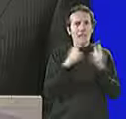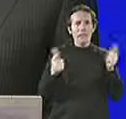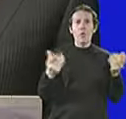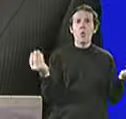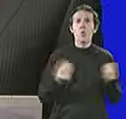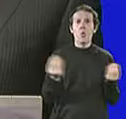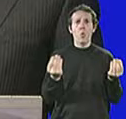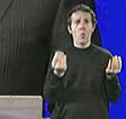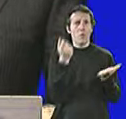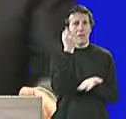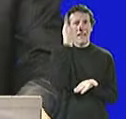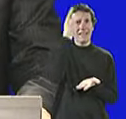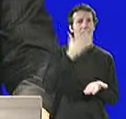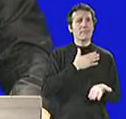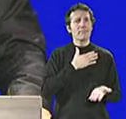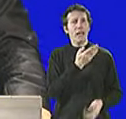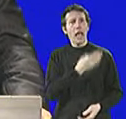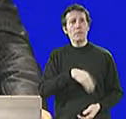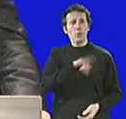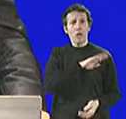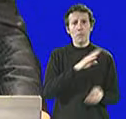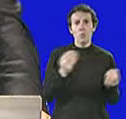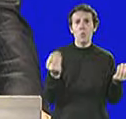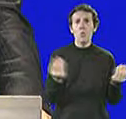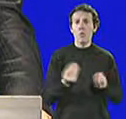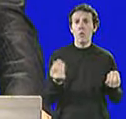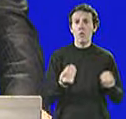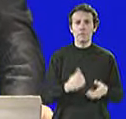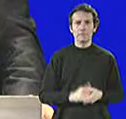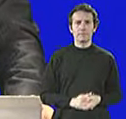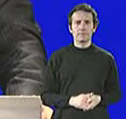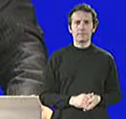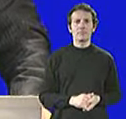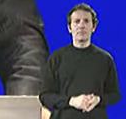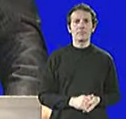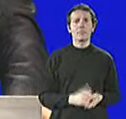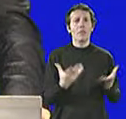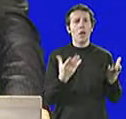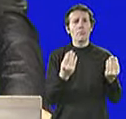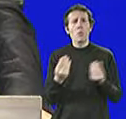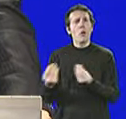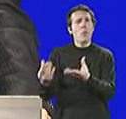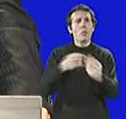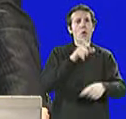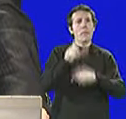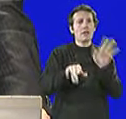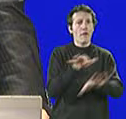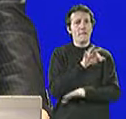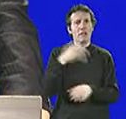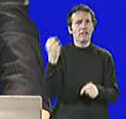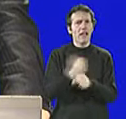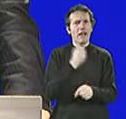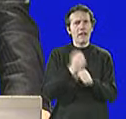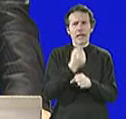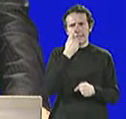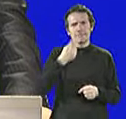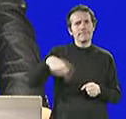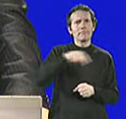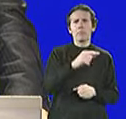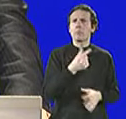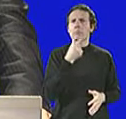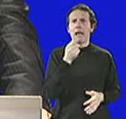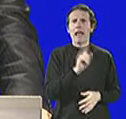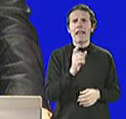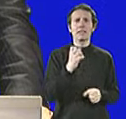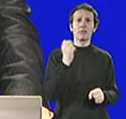idée de la responsabilité? Je sais le malaise qu'éprouvent beaucoup de Français qui travaillent et qui ont le sentiment que leur